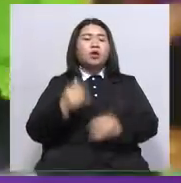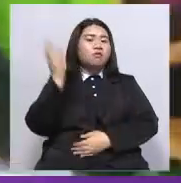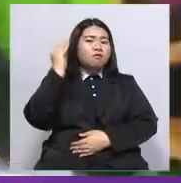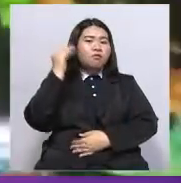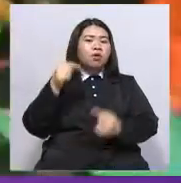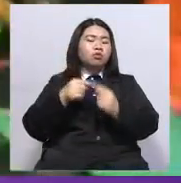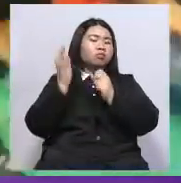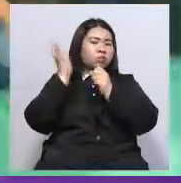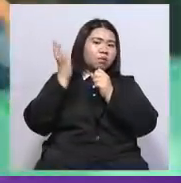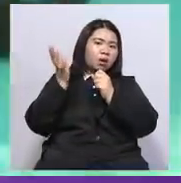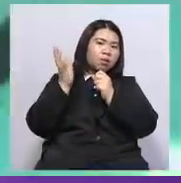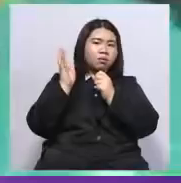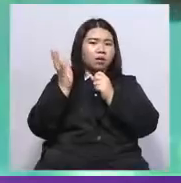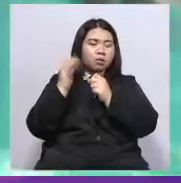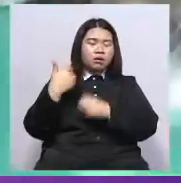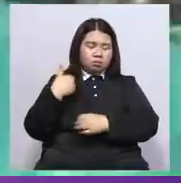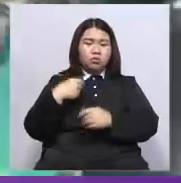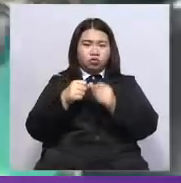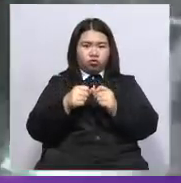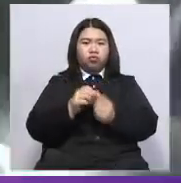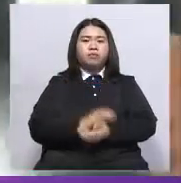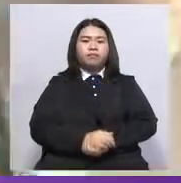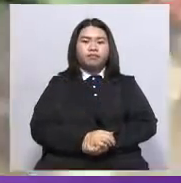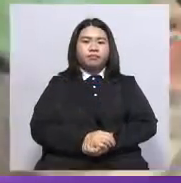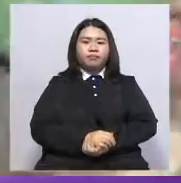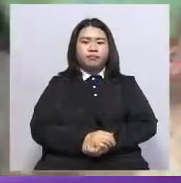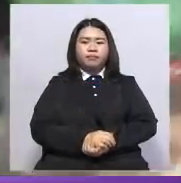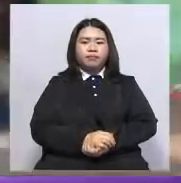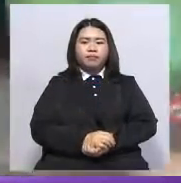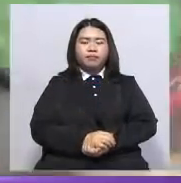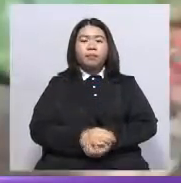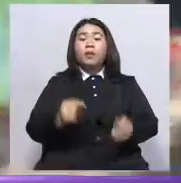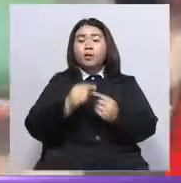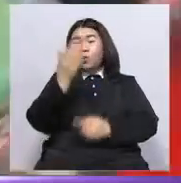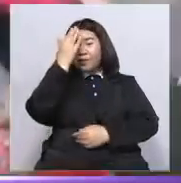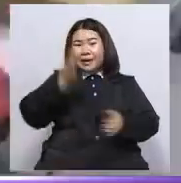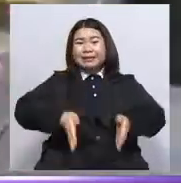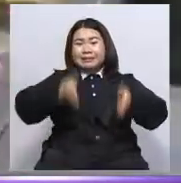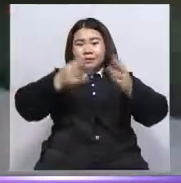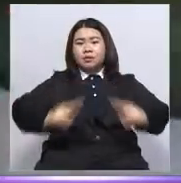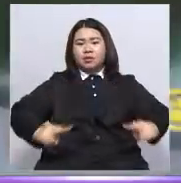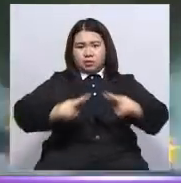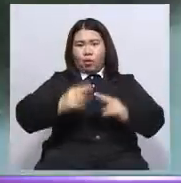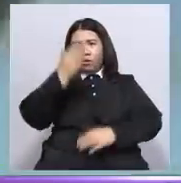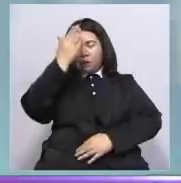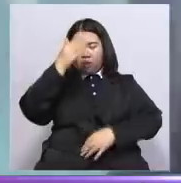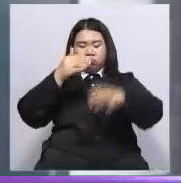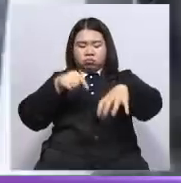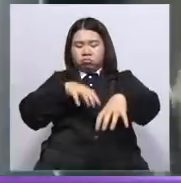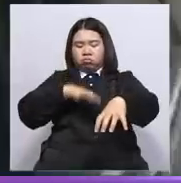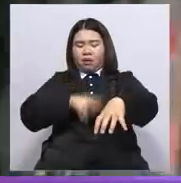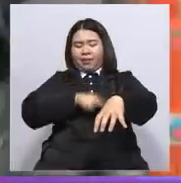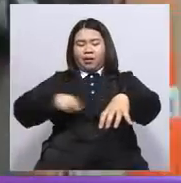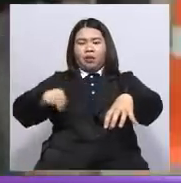คำปราศรัยของกลุ่มแกนนำต่างๆอยู่นะคะก็ใช้ปักหลักทางด้านหน้าตึกกระทรวงเลยก็ว่าได้ค่ะก็ต